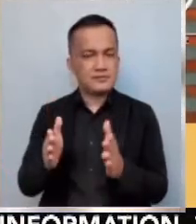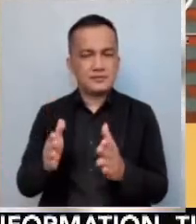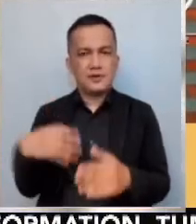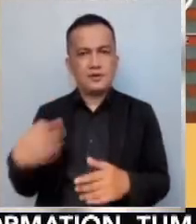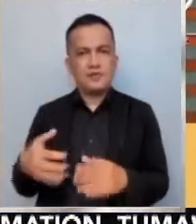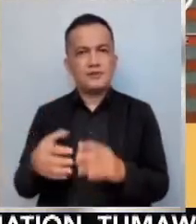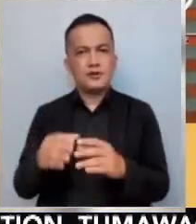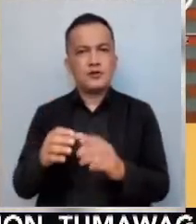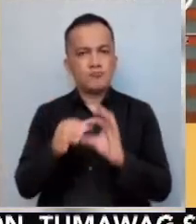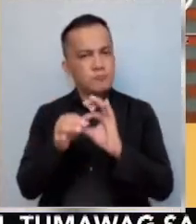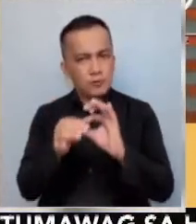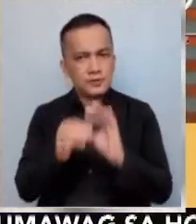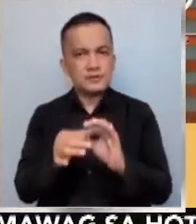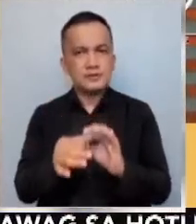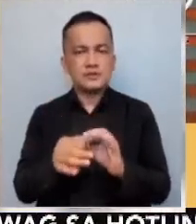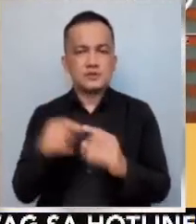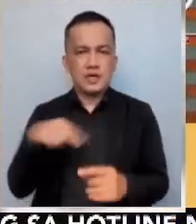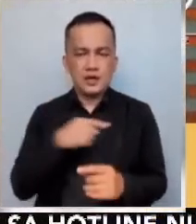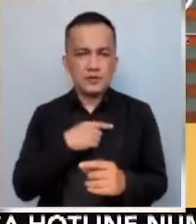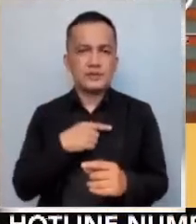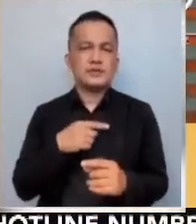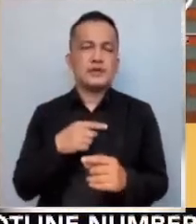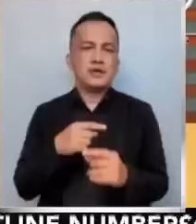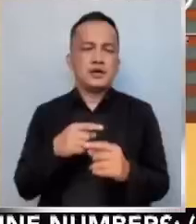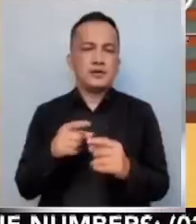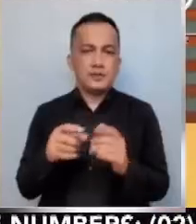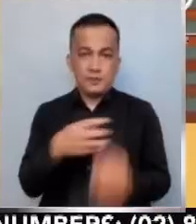cooperative with our law enforcement